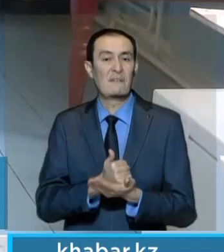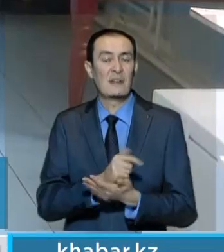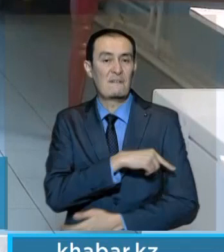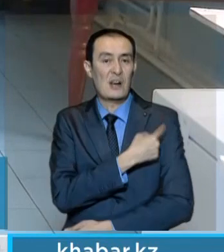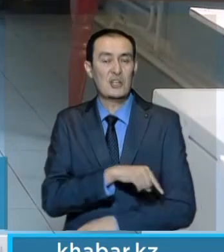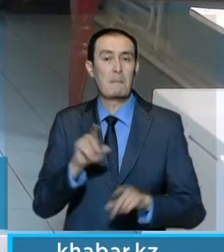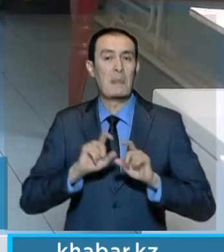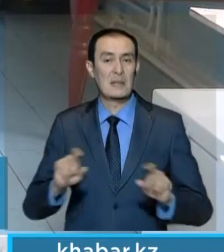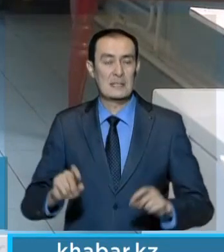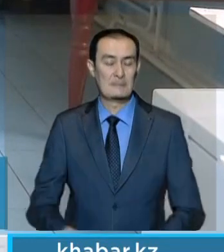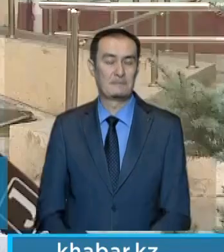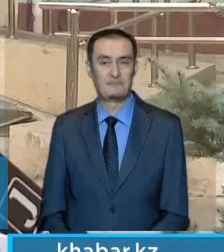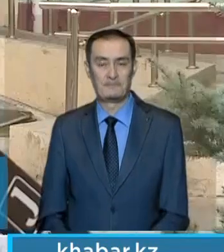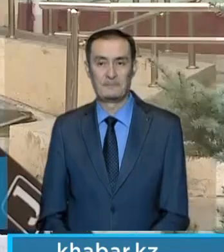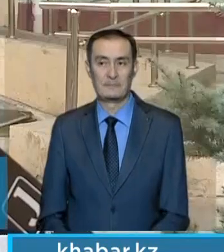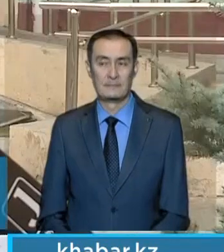больницы.